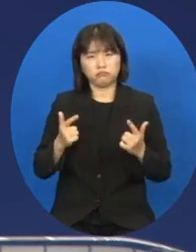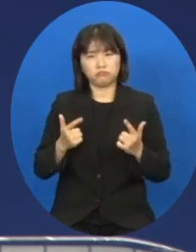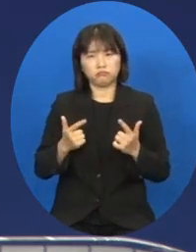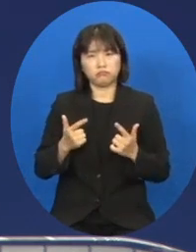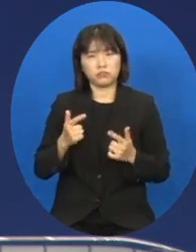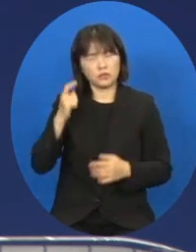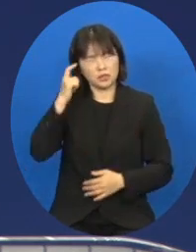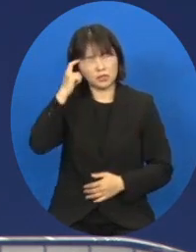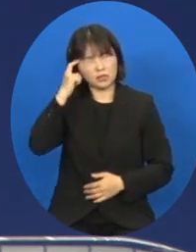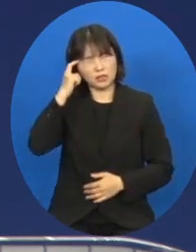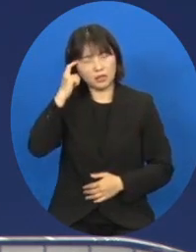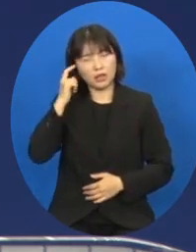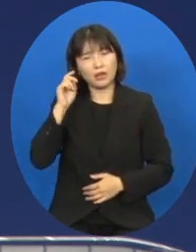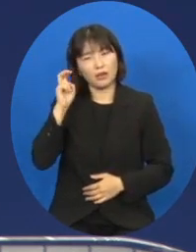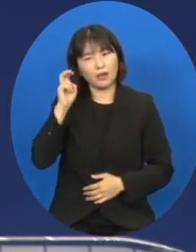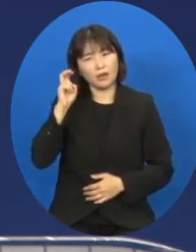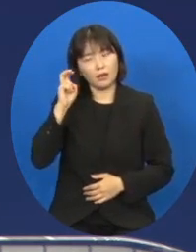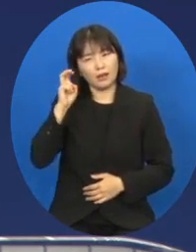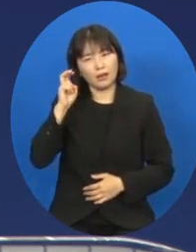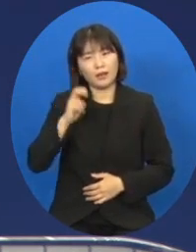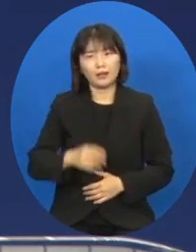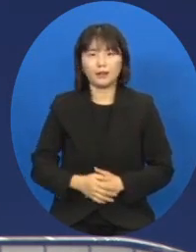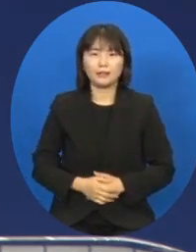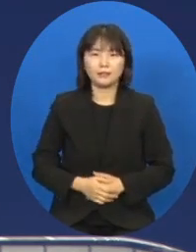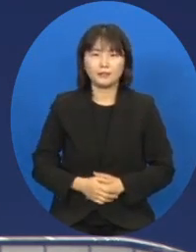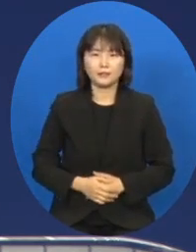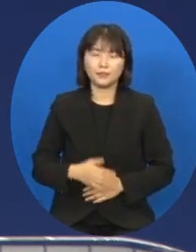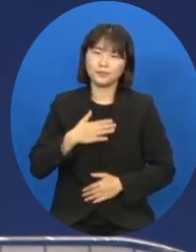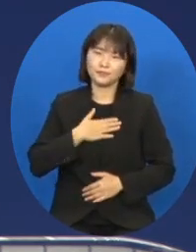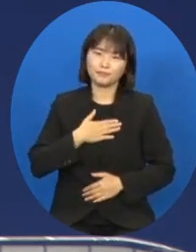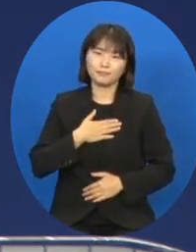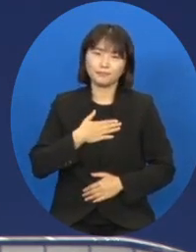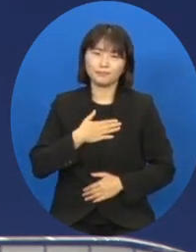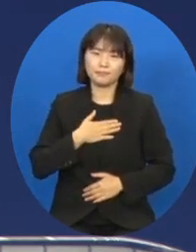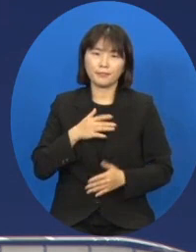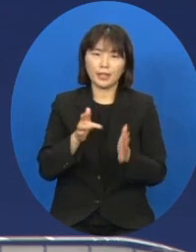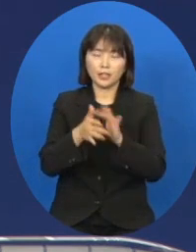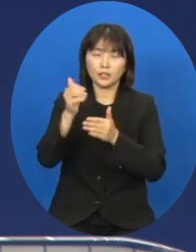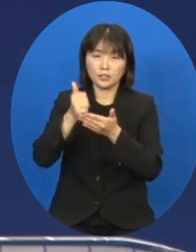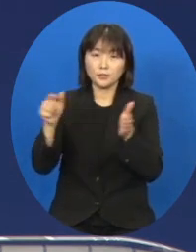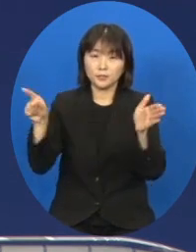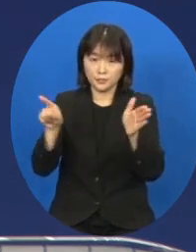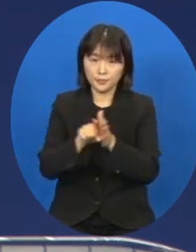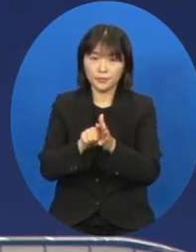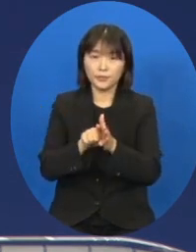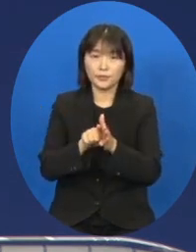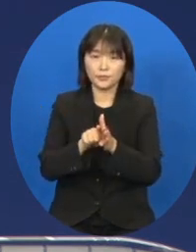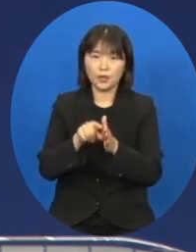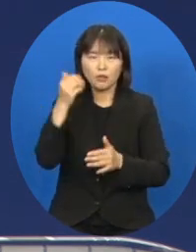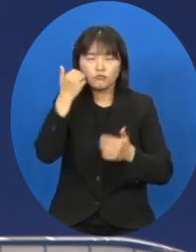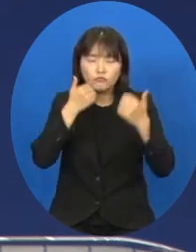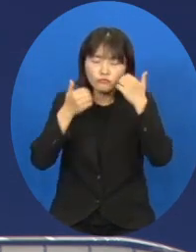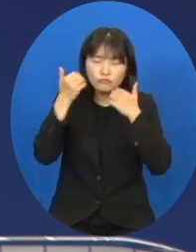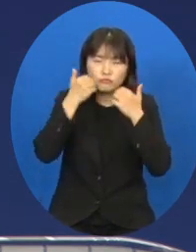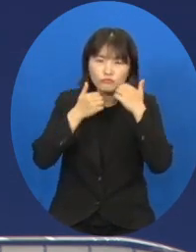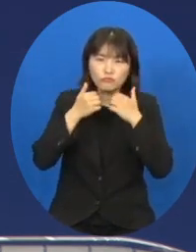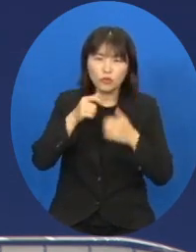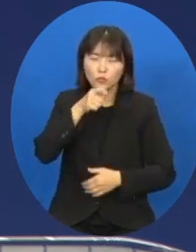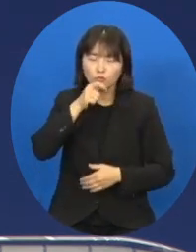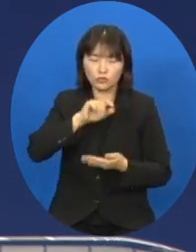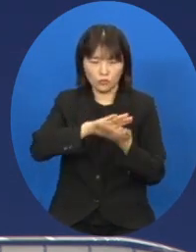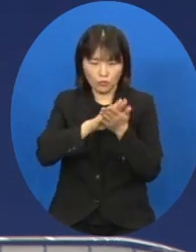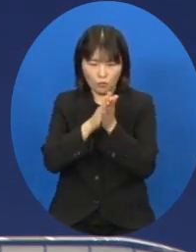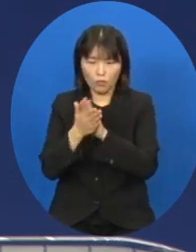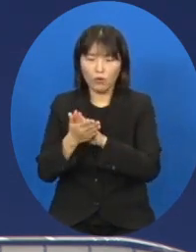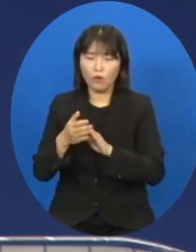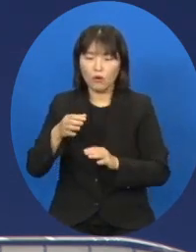이런 생각을 하시는 분들이 있으실 거예요. 저도 예수를 믿으면 누구나 다 물이